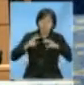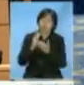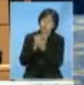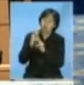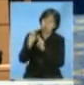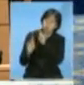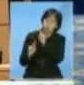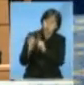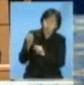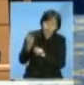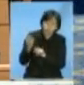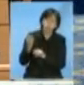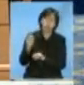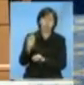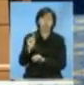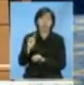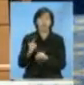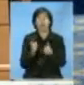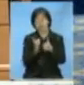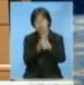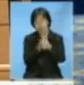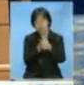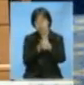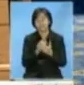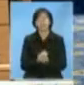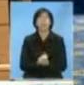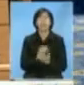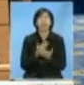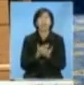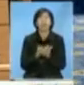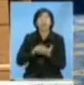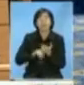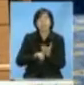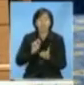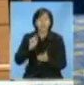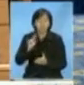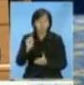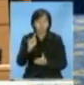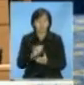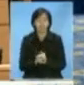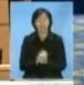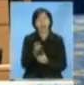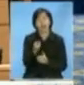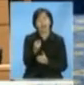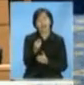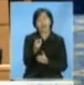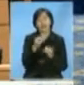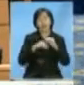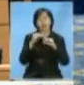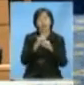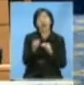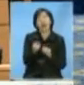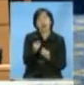อย่างไรหนี้ของแรกครับท่านประธานครับเป็นหนี้ที่เกิดจากการรับจำนำข้าว